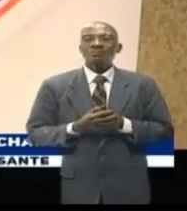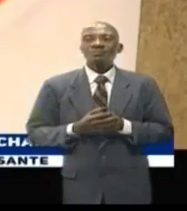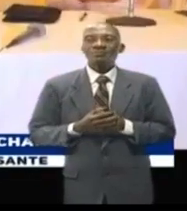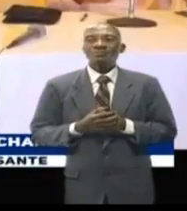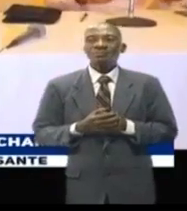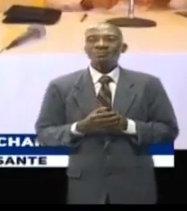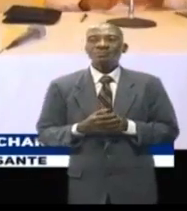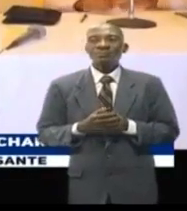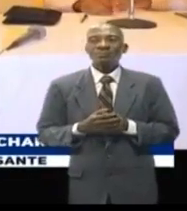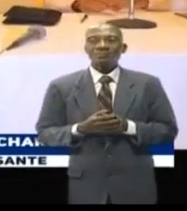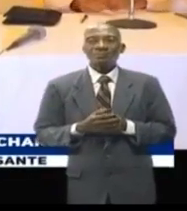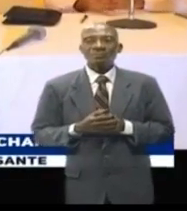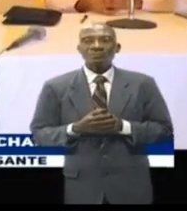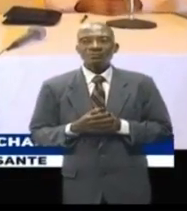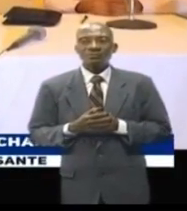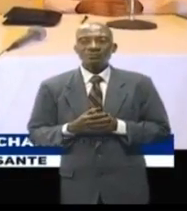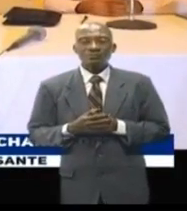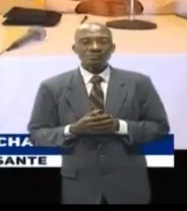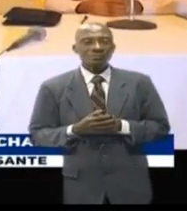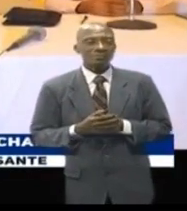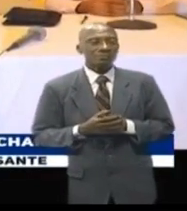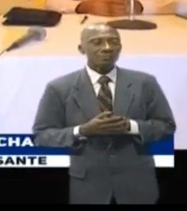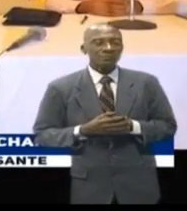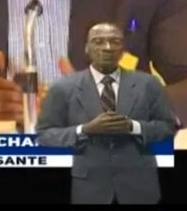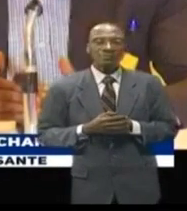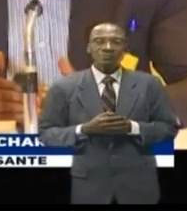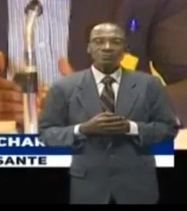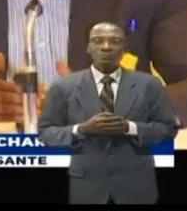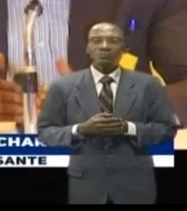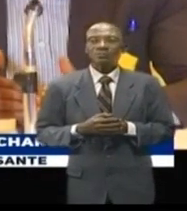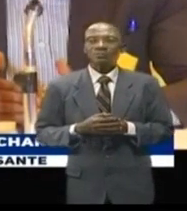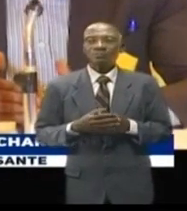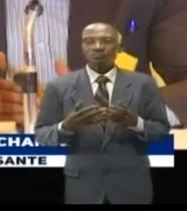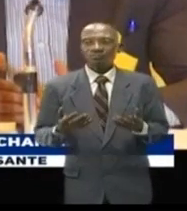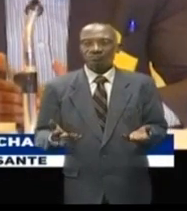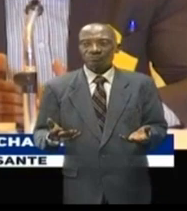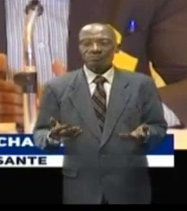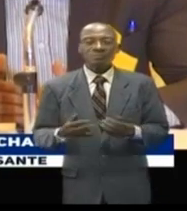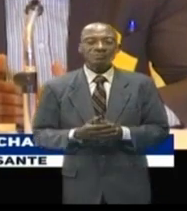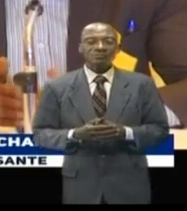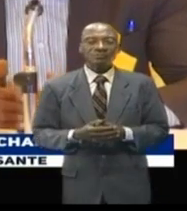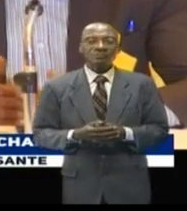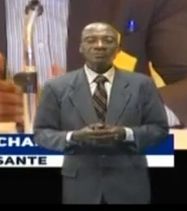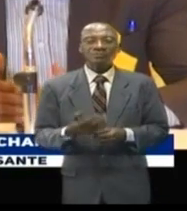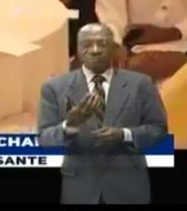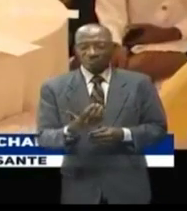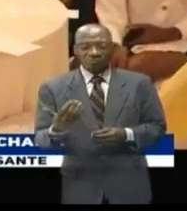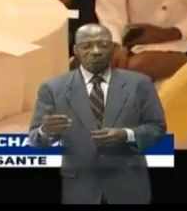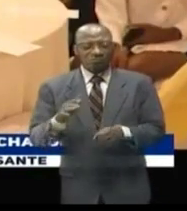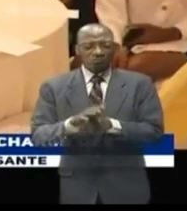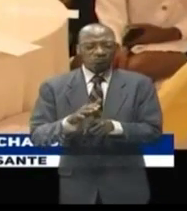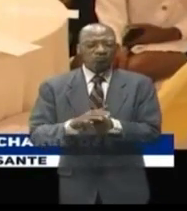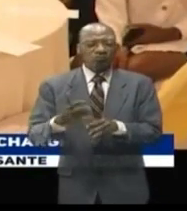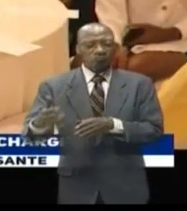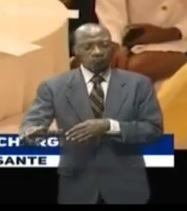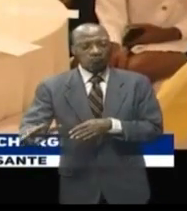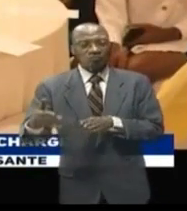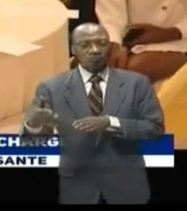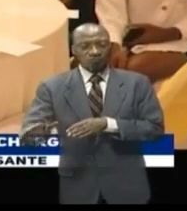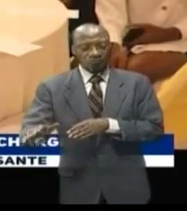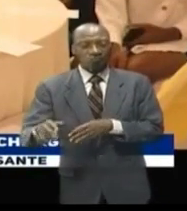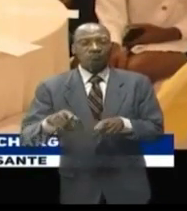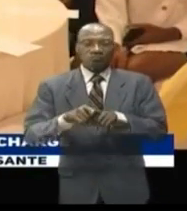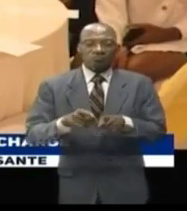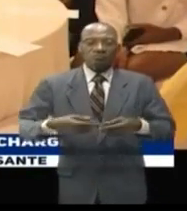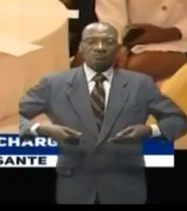le concert est l'une des principales causes de décès chez les enfants et les adolescents c'est dans ces contextes qu'il faut